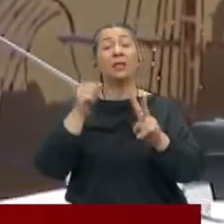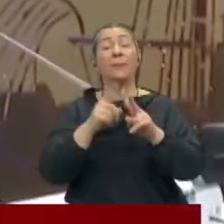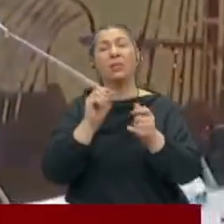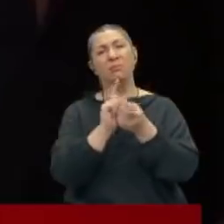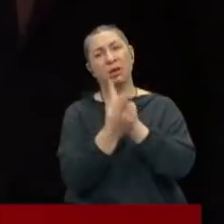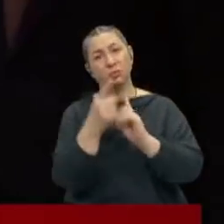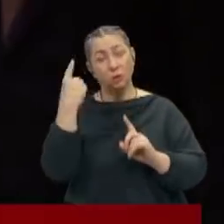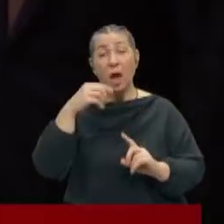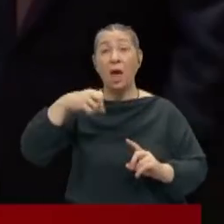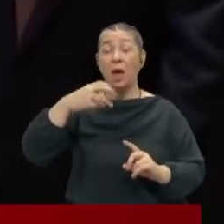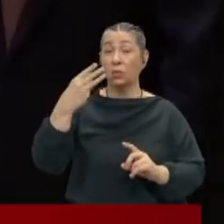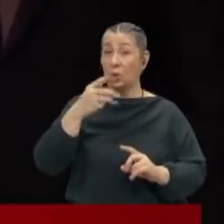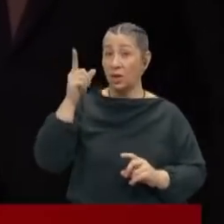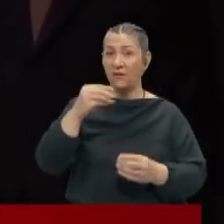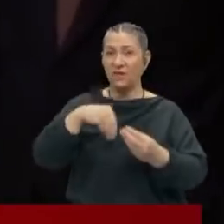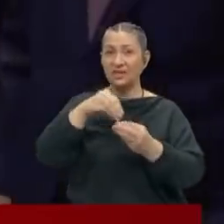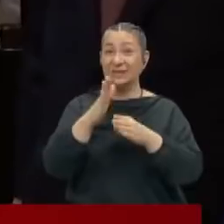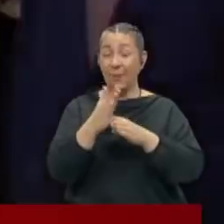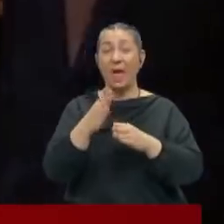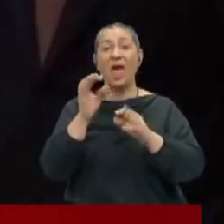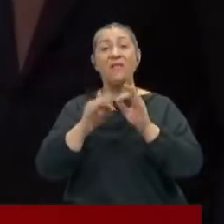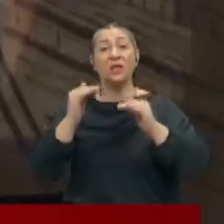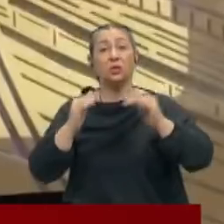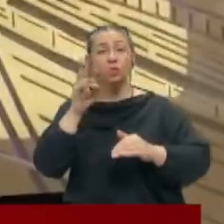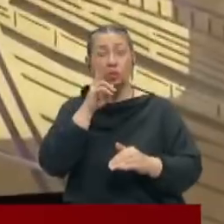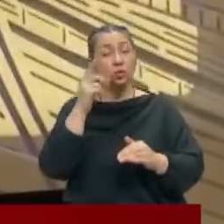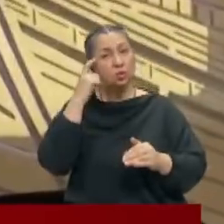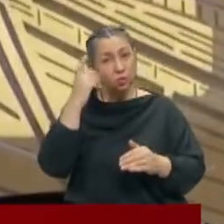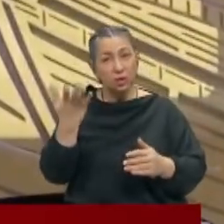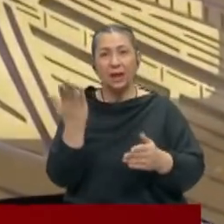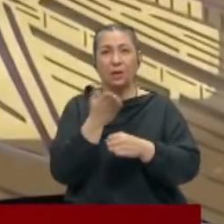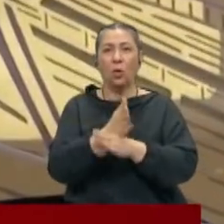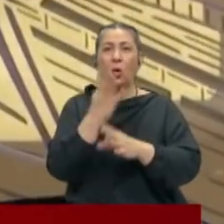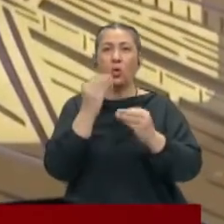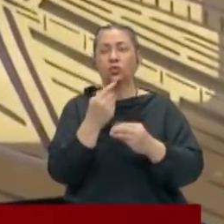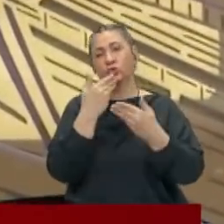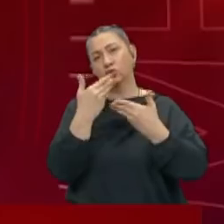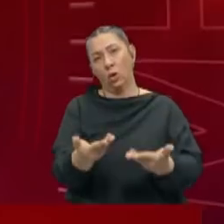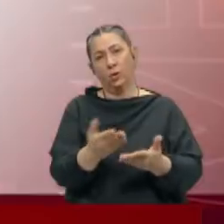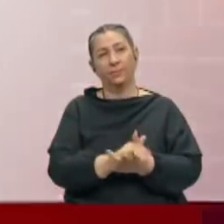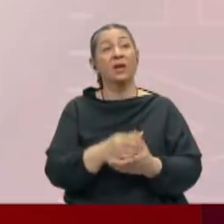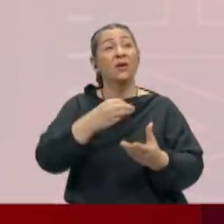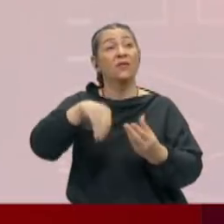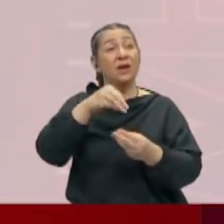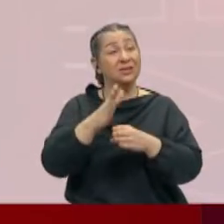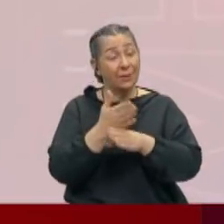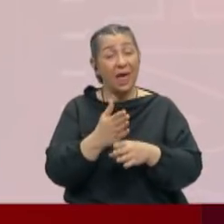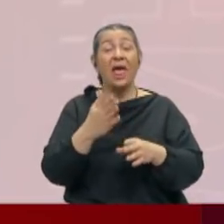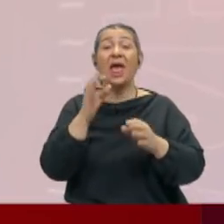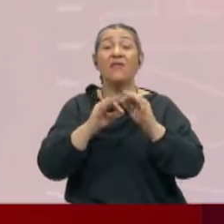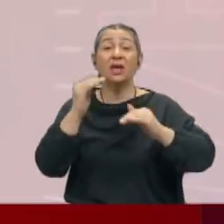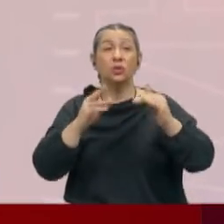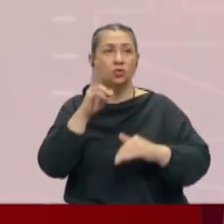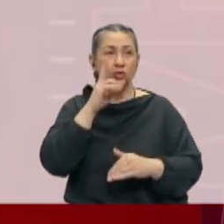tersini düşünüyor. Erdoğan'ın faiz sebep enflasyon sonuç teorisinin ne kadar doğru olduğunun altını çizerek. Faiz sebep